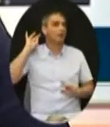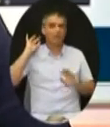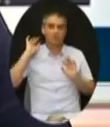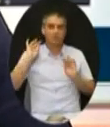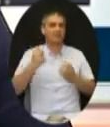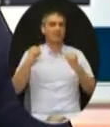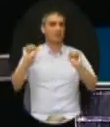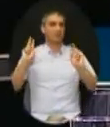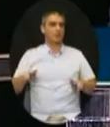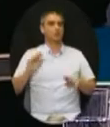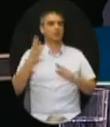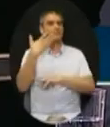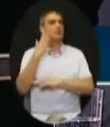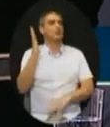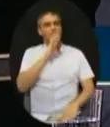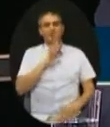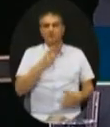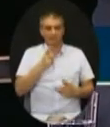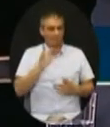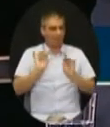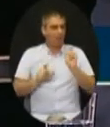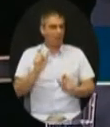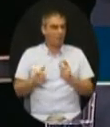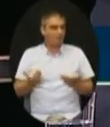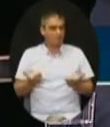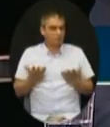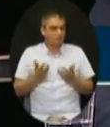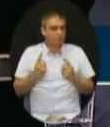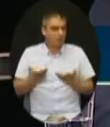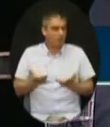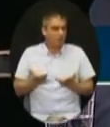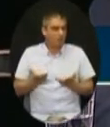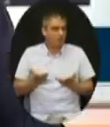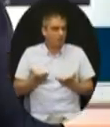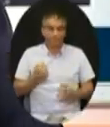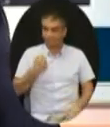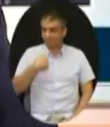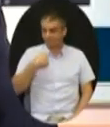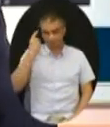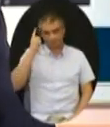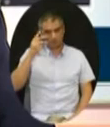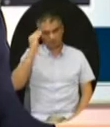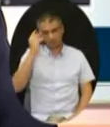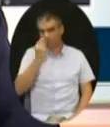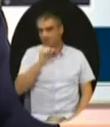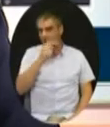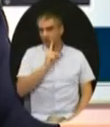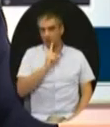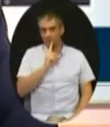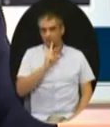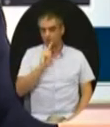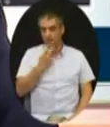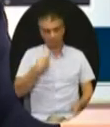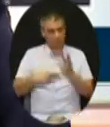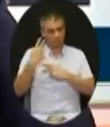אנטי-דמוקרטית קלאסית, גם במדינות המערב. מה תופעת החרמות? מה קרה כאן? אני חושבת שצריך לזכור דבר ראשון ששוב,